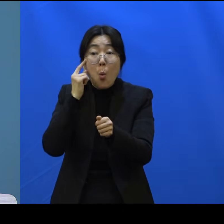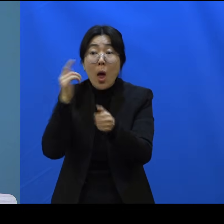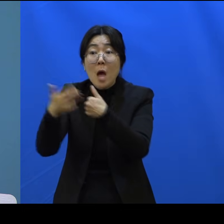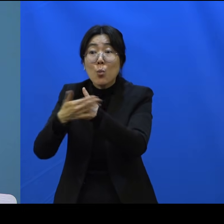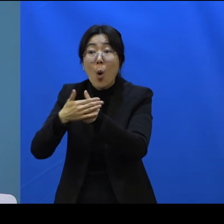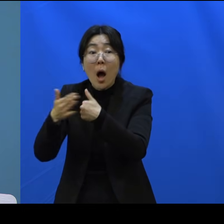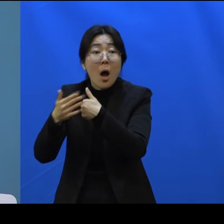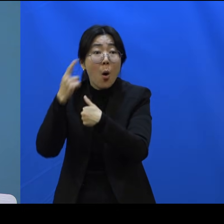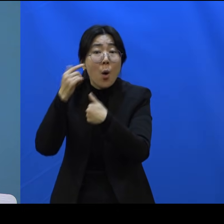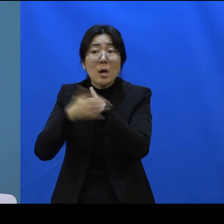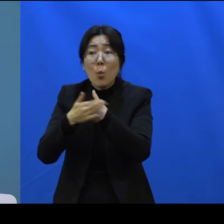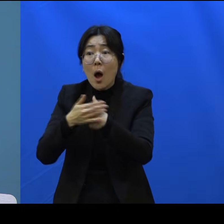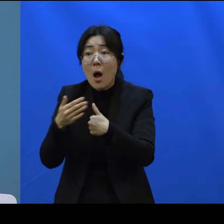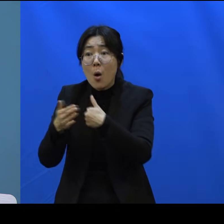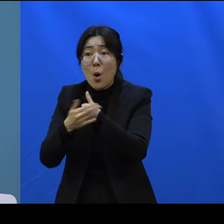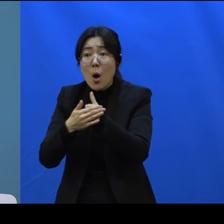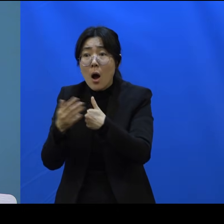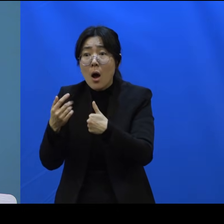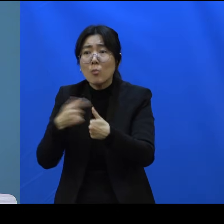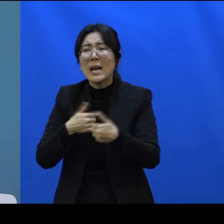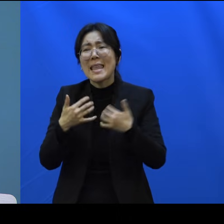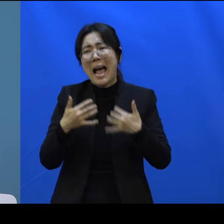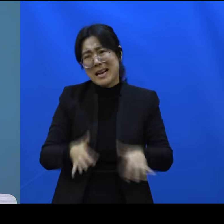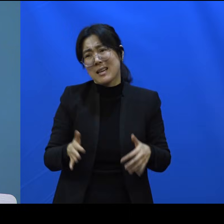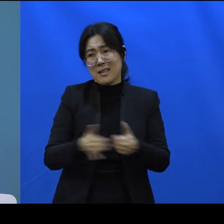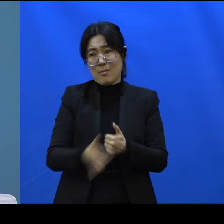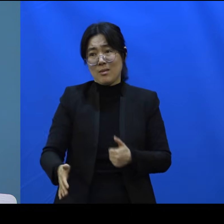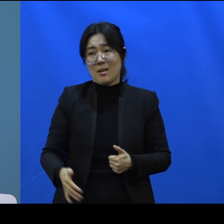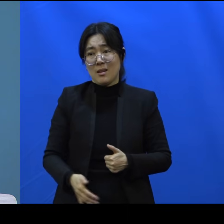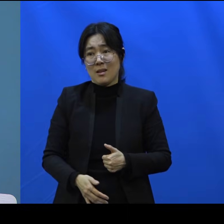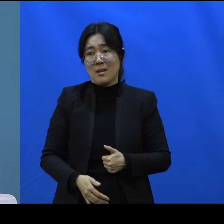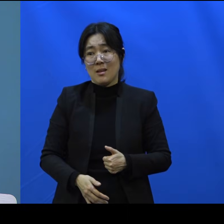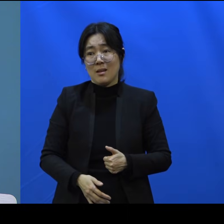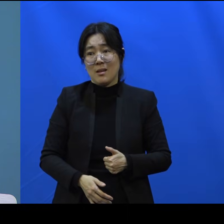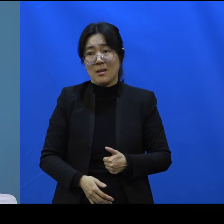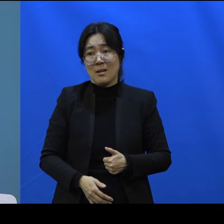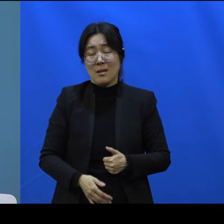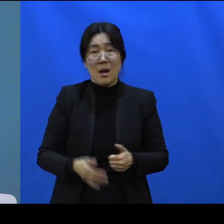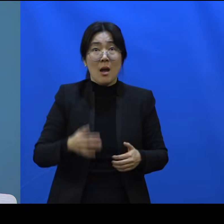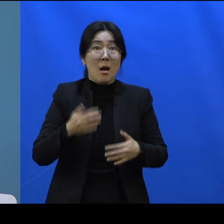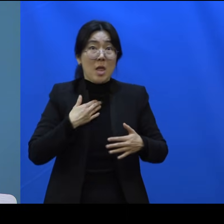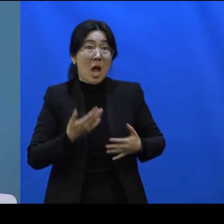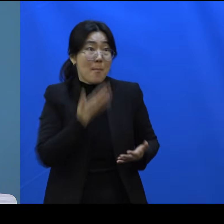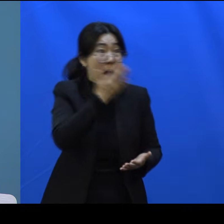돕기 위해 늘 기다리고 계세요. 에젤,